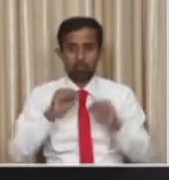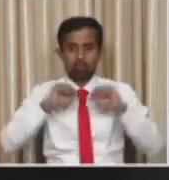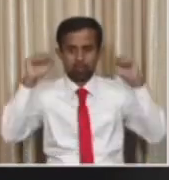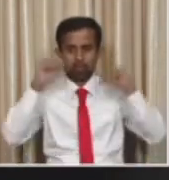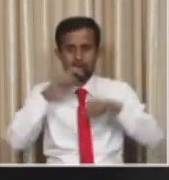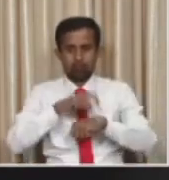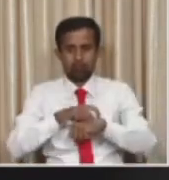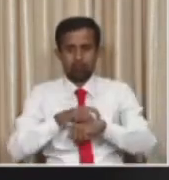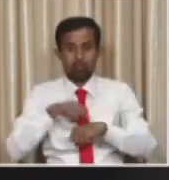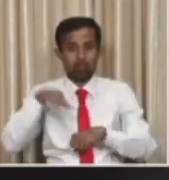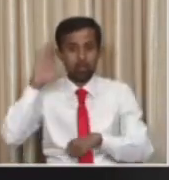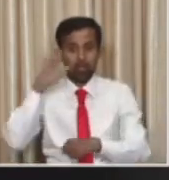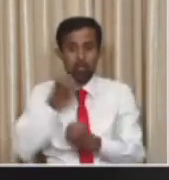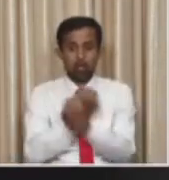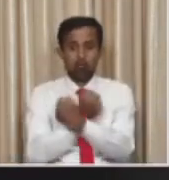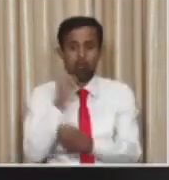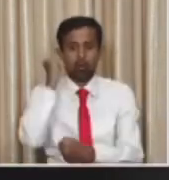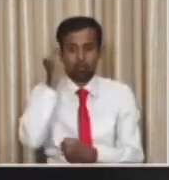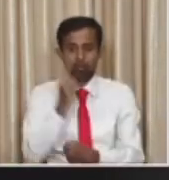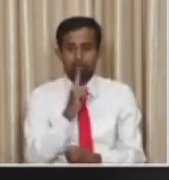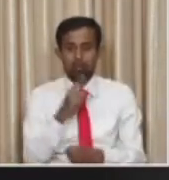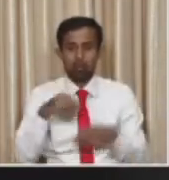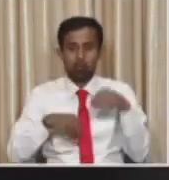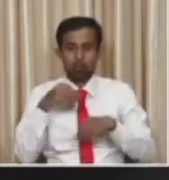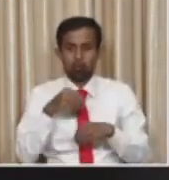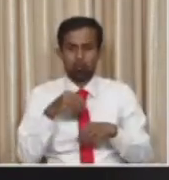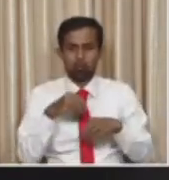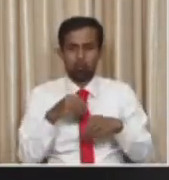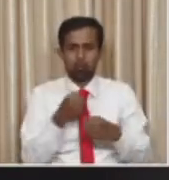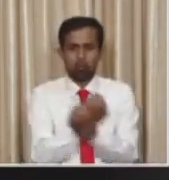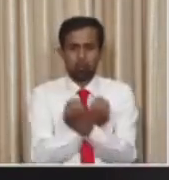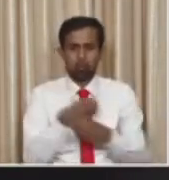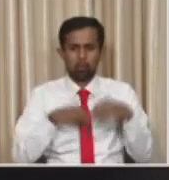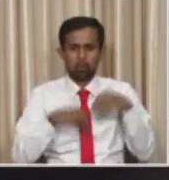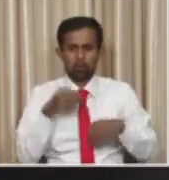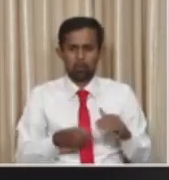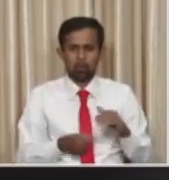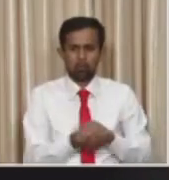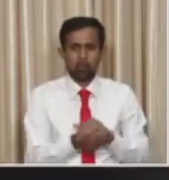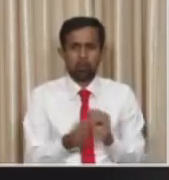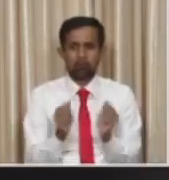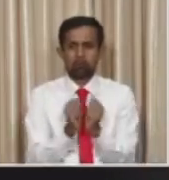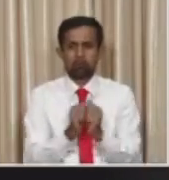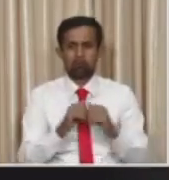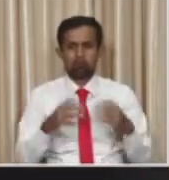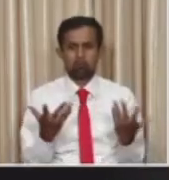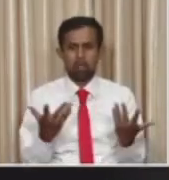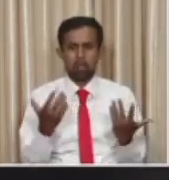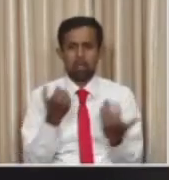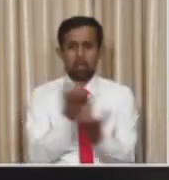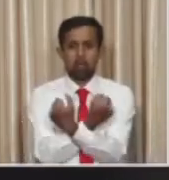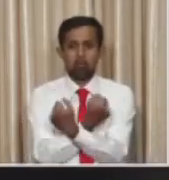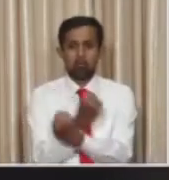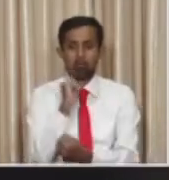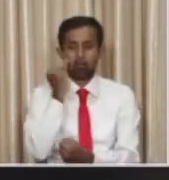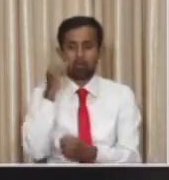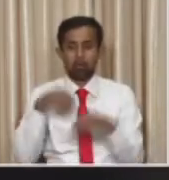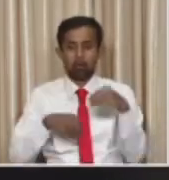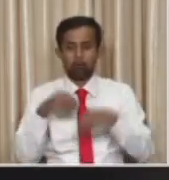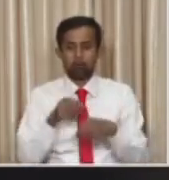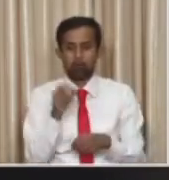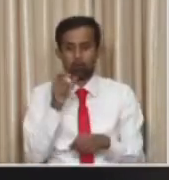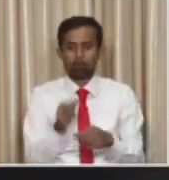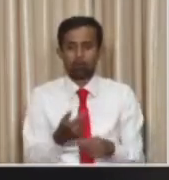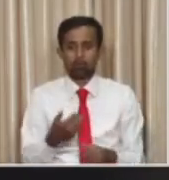කාලේ හිටපු පොලිස්පතිතුමාම කිව්වා පොලිසිය දේශපාලනීකරණය වෙලා වැඩ බැරි පොලිස් ස්ථානාධිපතිවරු දේශපාලඥයින්ගේ වමනාවට